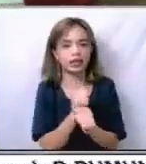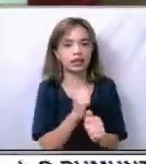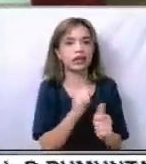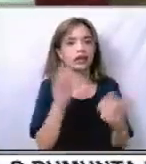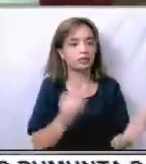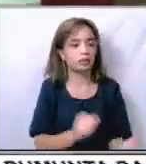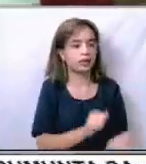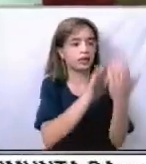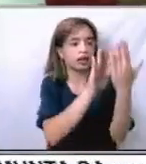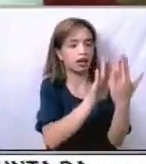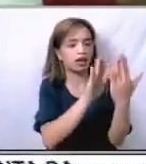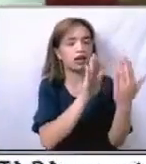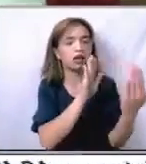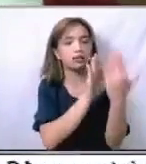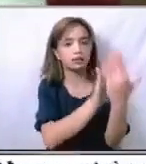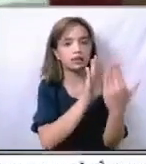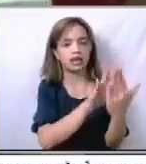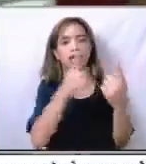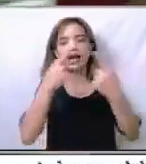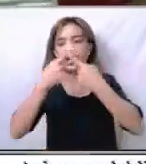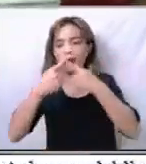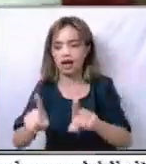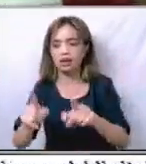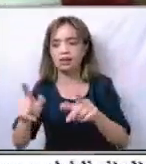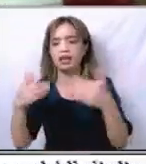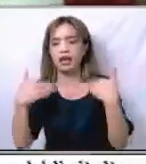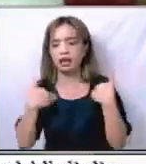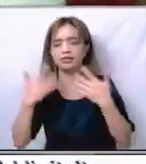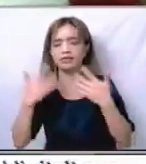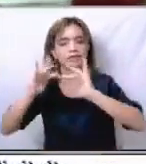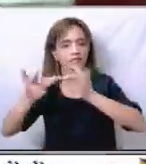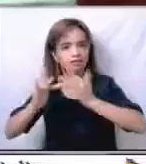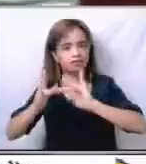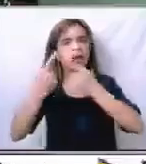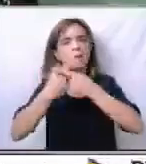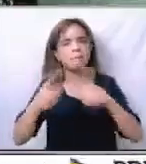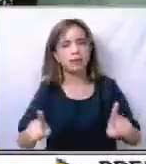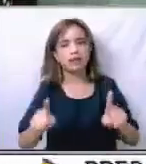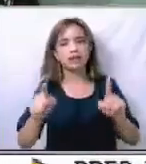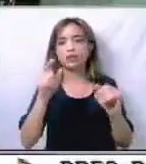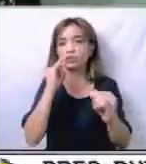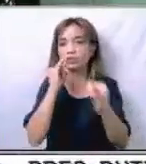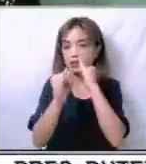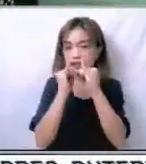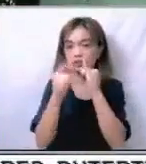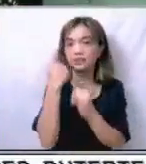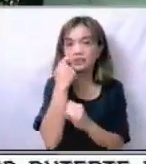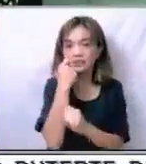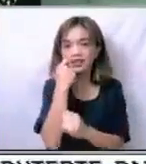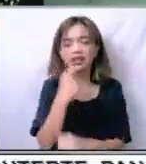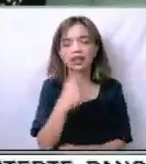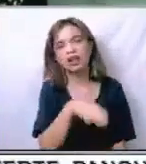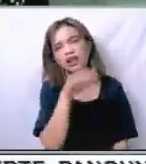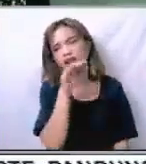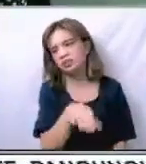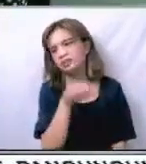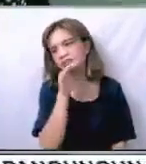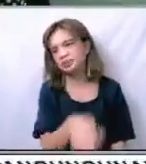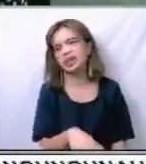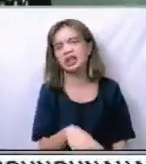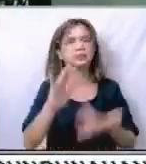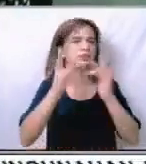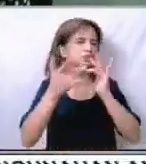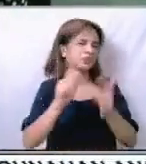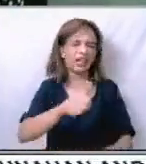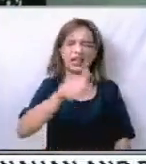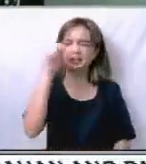So choice na lang talaga ng mga tao. Yun nga lang ilan sa ating na-interview, sawa na raw sila sa virtual kasi